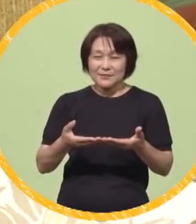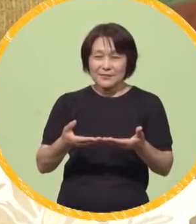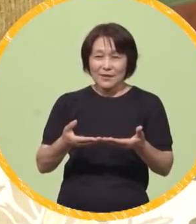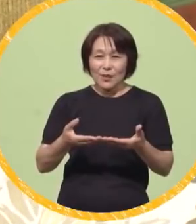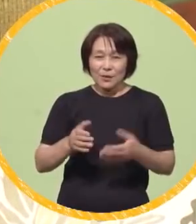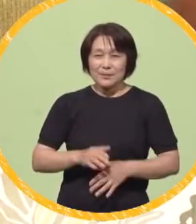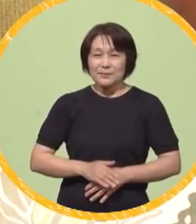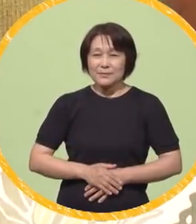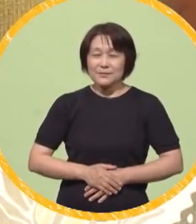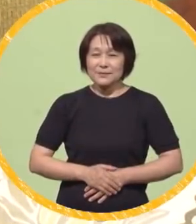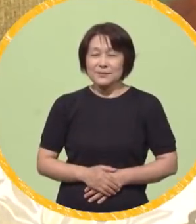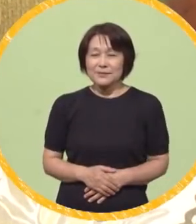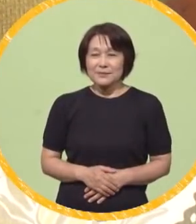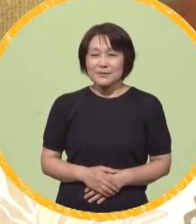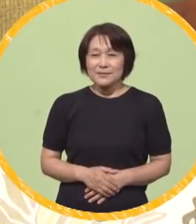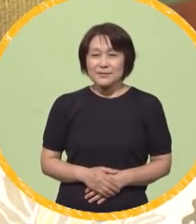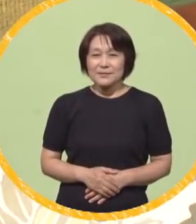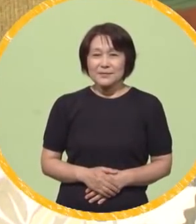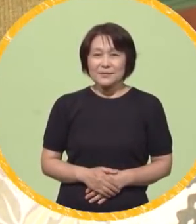これは